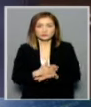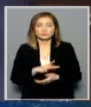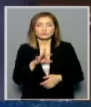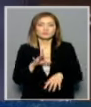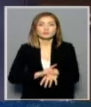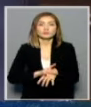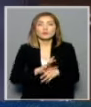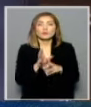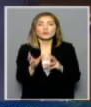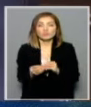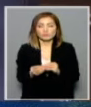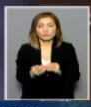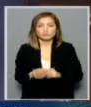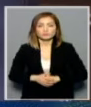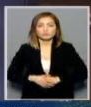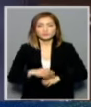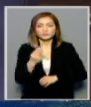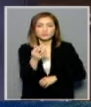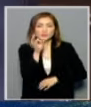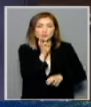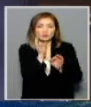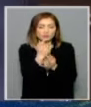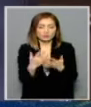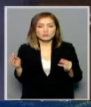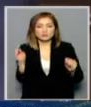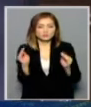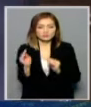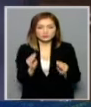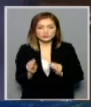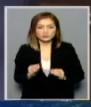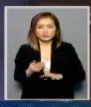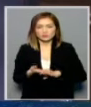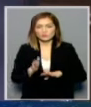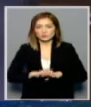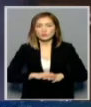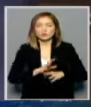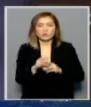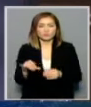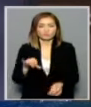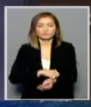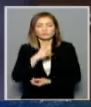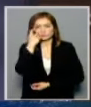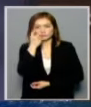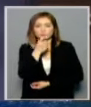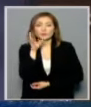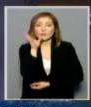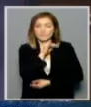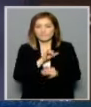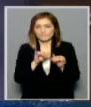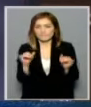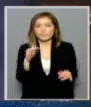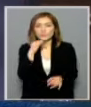орай есірткінің синтетикалық және өзге де ауыр түрлері біздің облысымызда таралып жатыр.